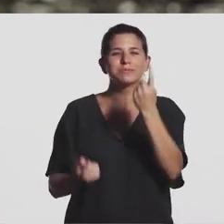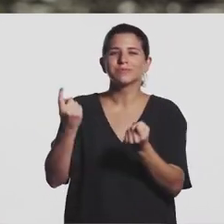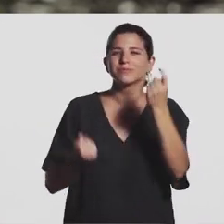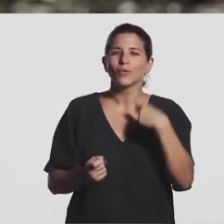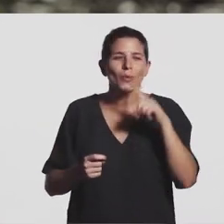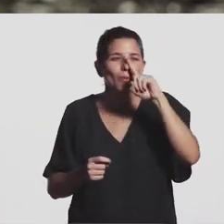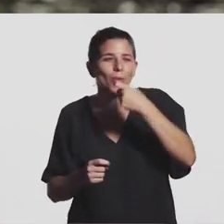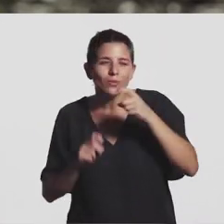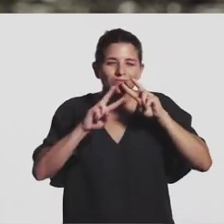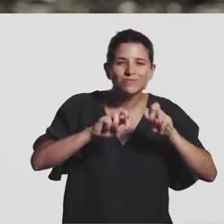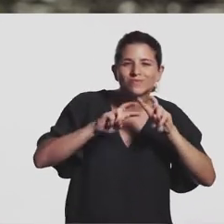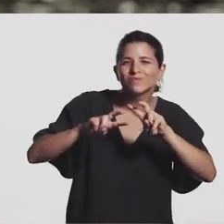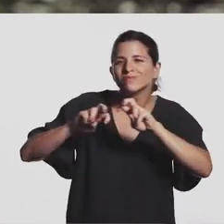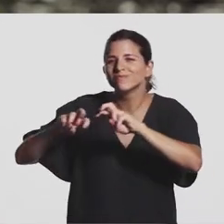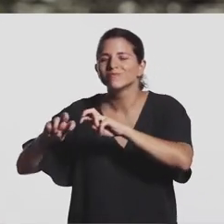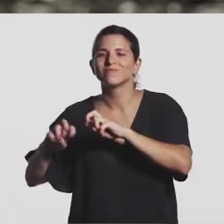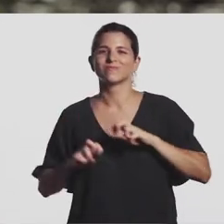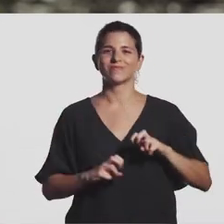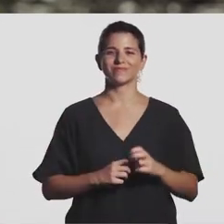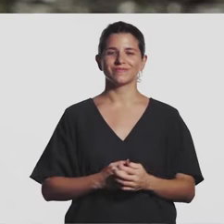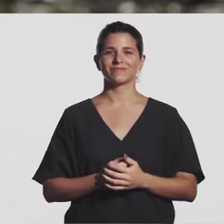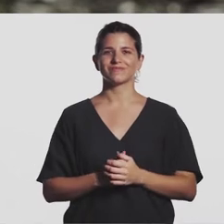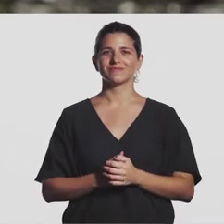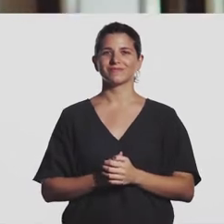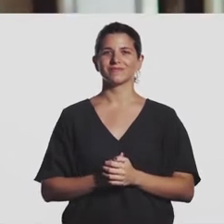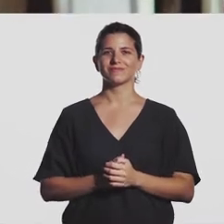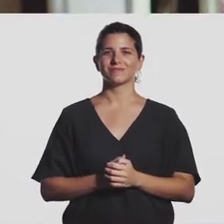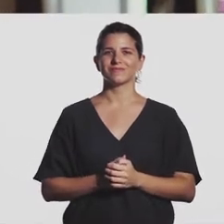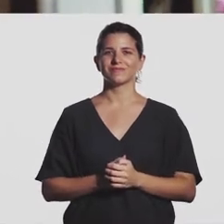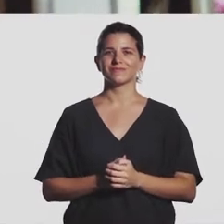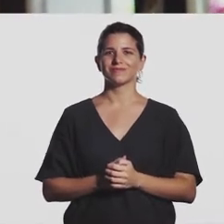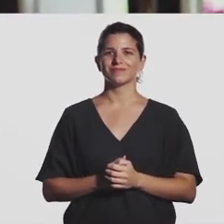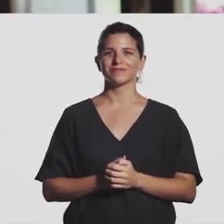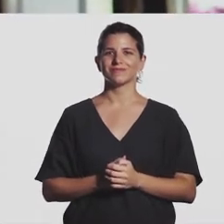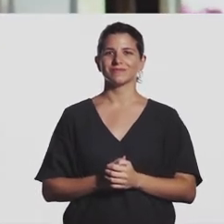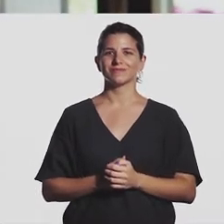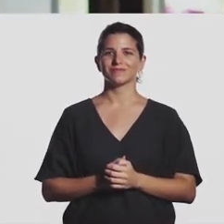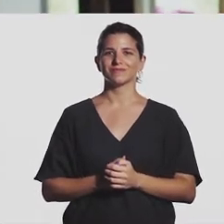ogni giorno si incuriosisce sempre di più vedendo quello che ancora non conosco.